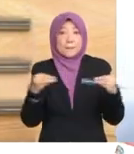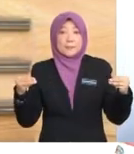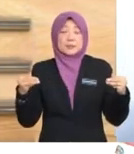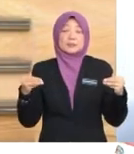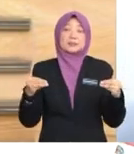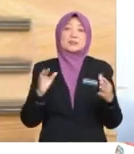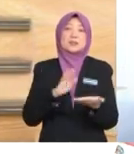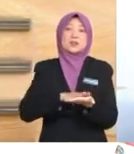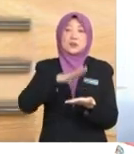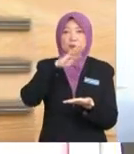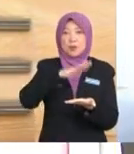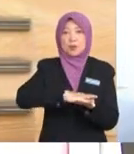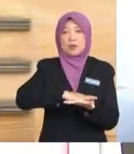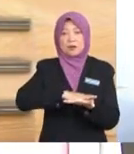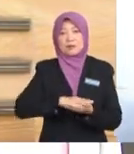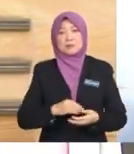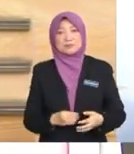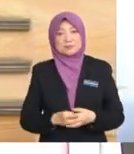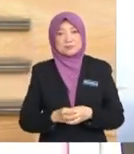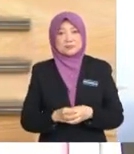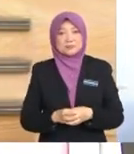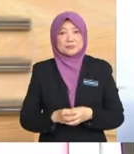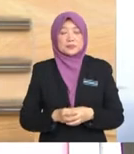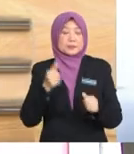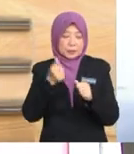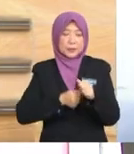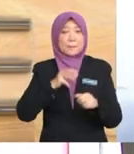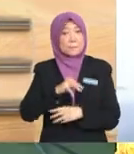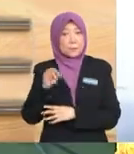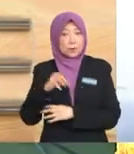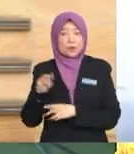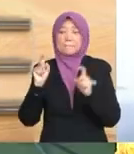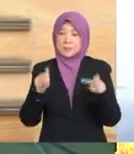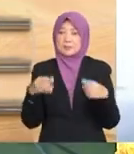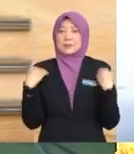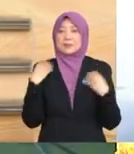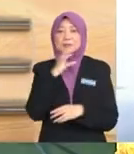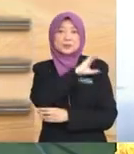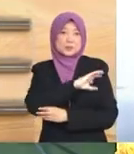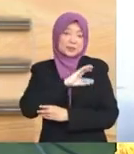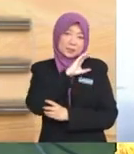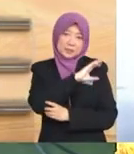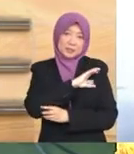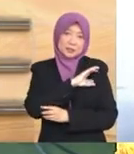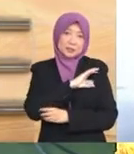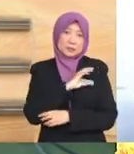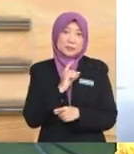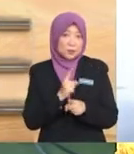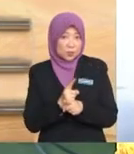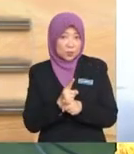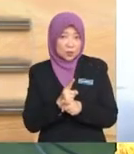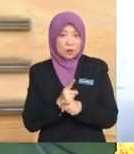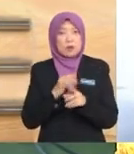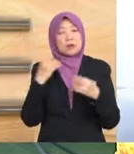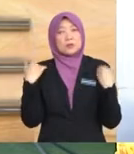Wah, menarik. Dan kita tahu setiap daripada murid-murid ini pasti ada cita-cita dan pasti juga mereka ini ada impian